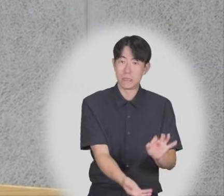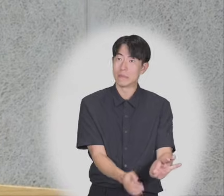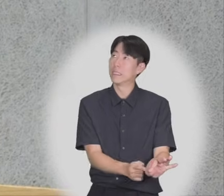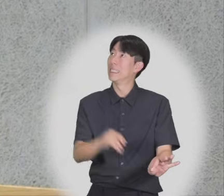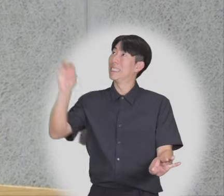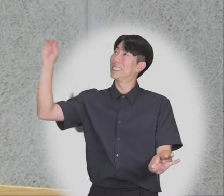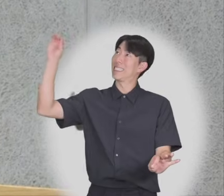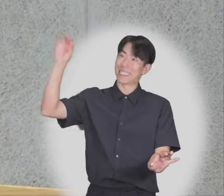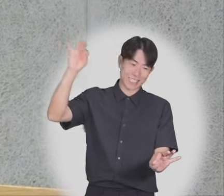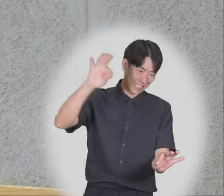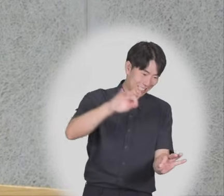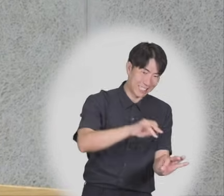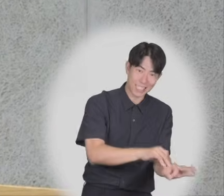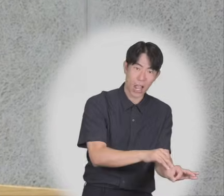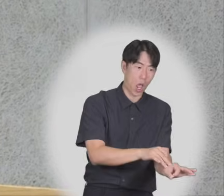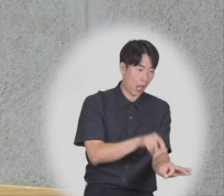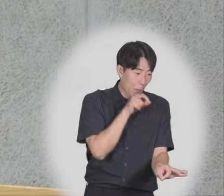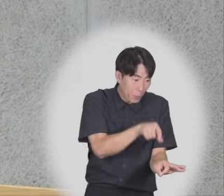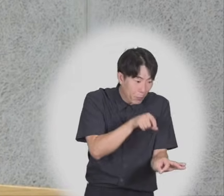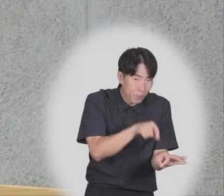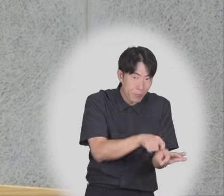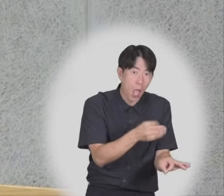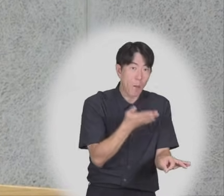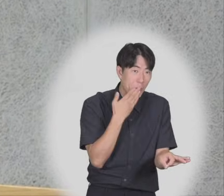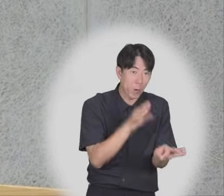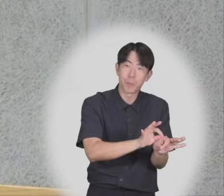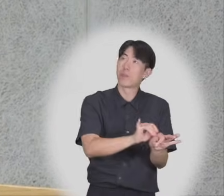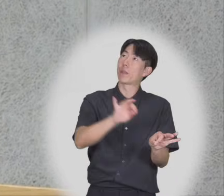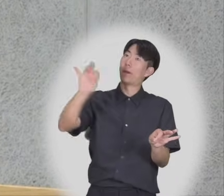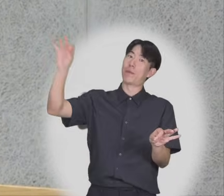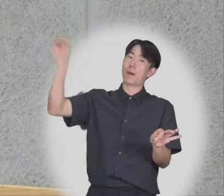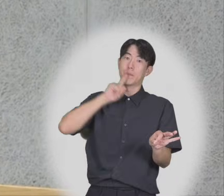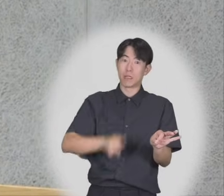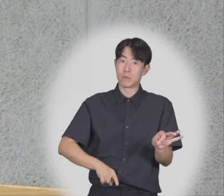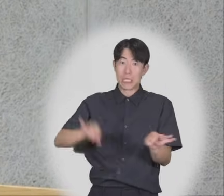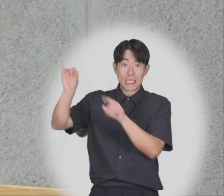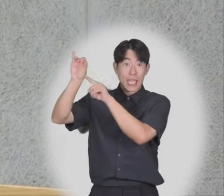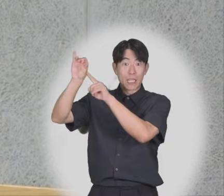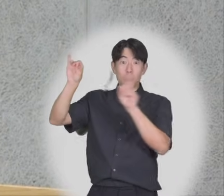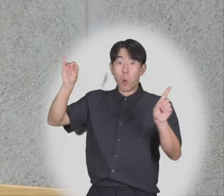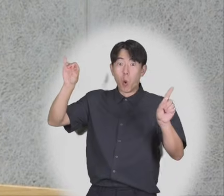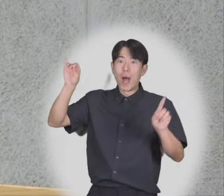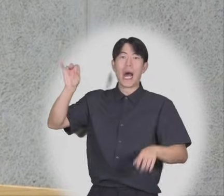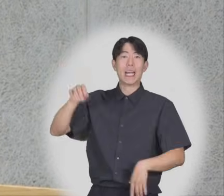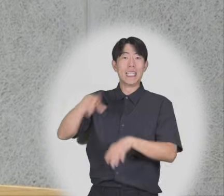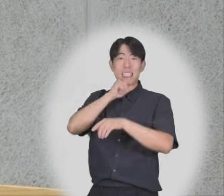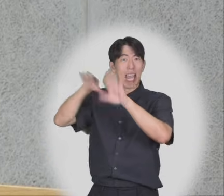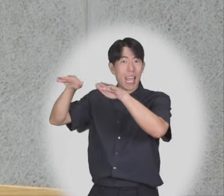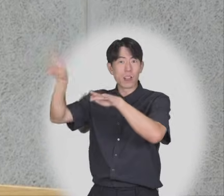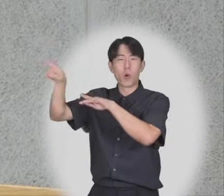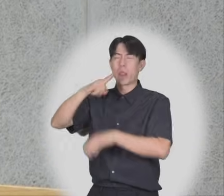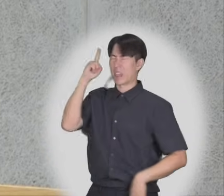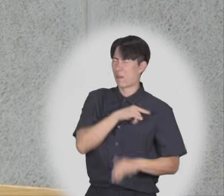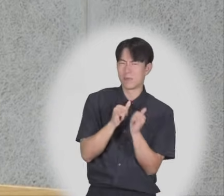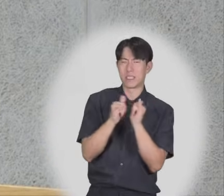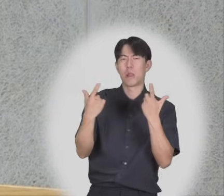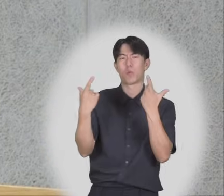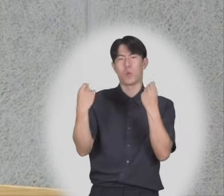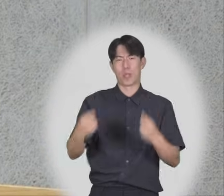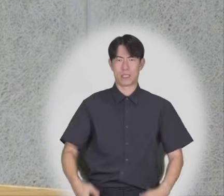자라, 악한 자가 그 말씀의 씨앗을 먹어버렸다, 그렇게 되어 있고요. 마가복음